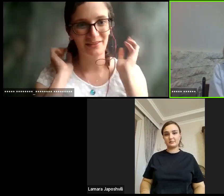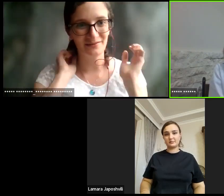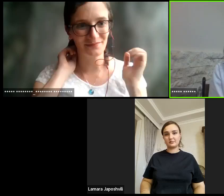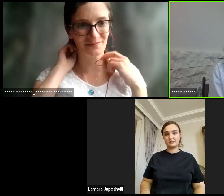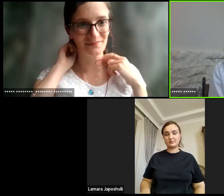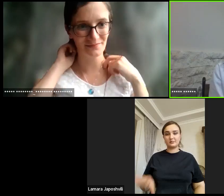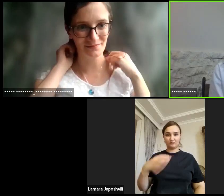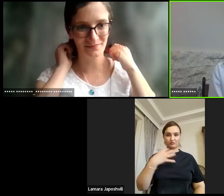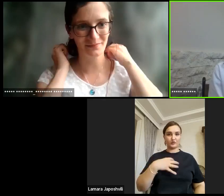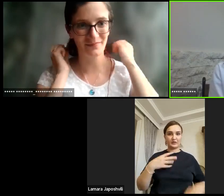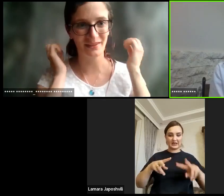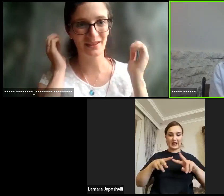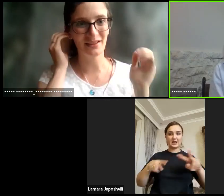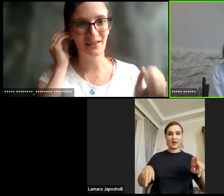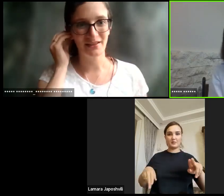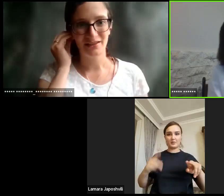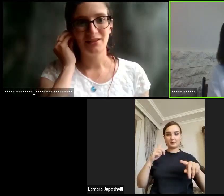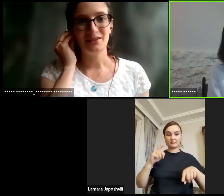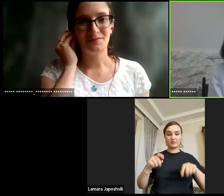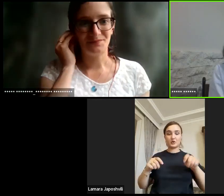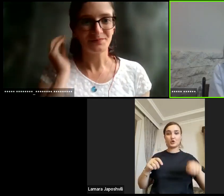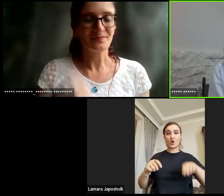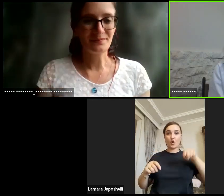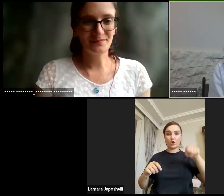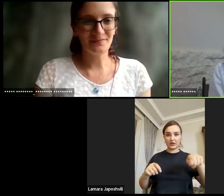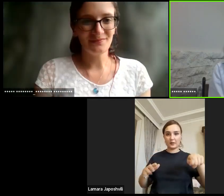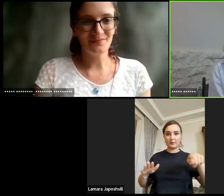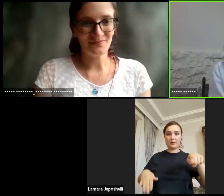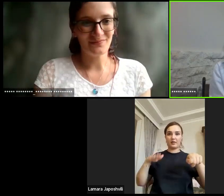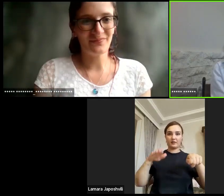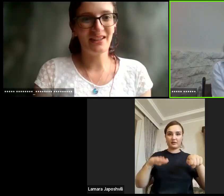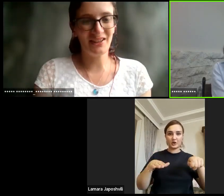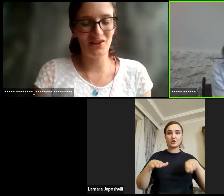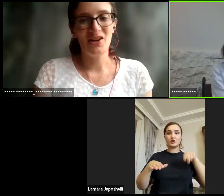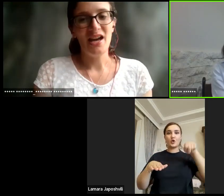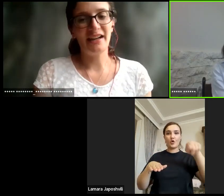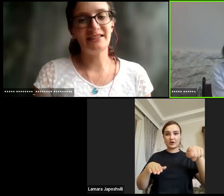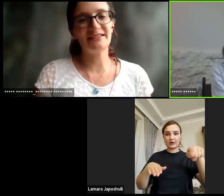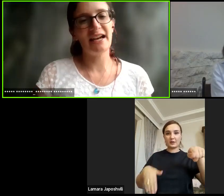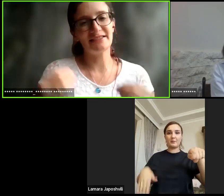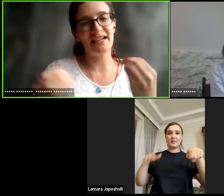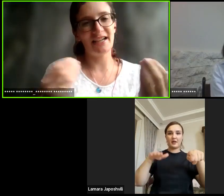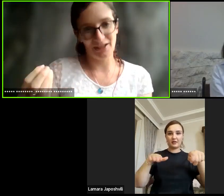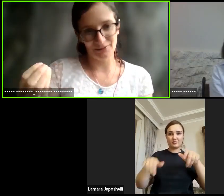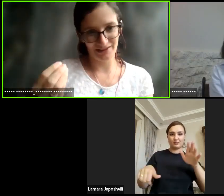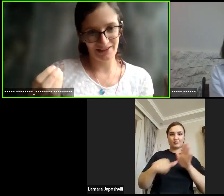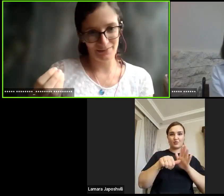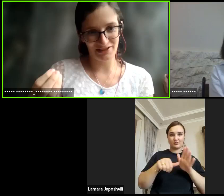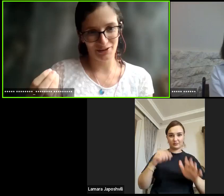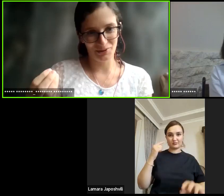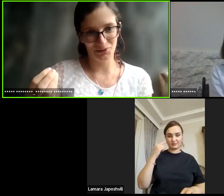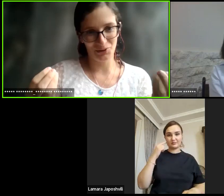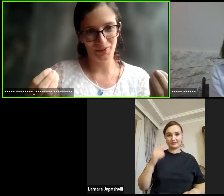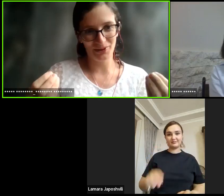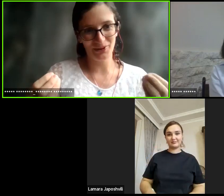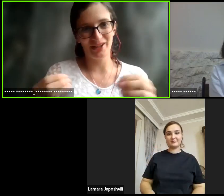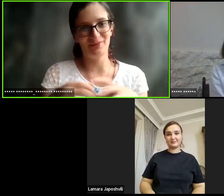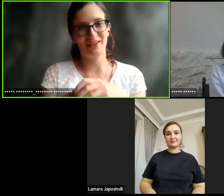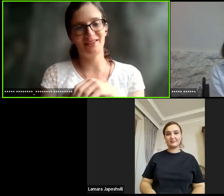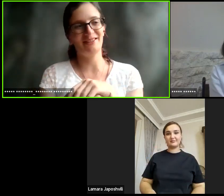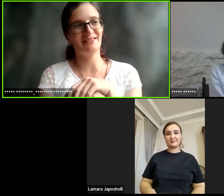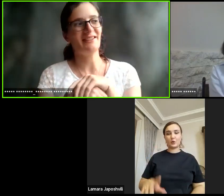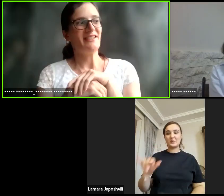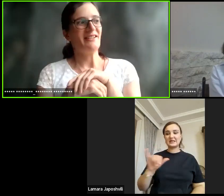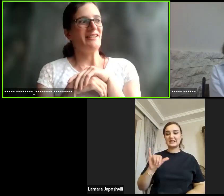თანაბრად გადადგან კიდური და ხელჯოხი, ეს არის თავი პრინციპი. სად გადავდგა კიდე ამას აქვს მნიშვნელობა, რომ